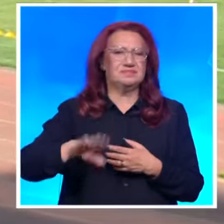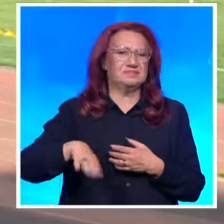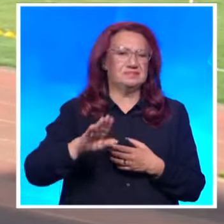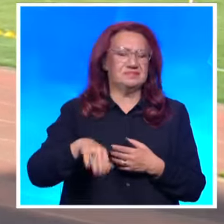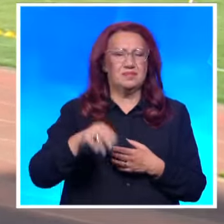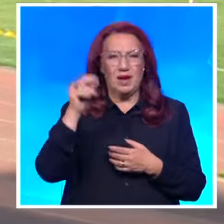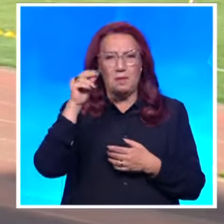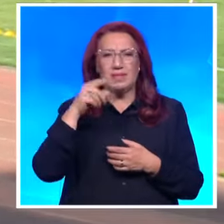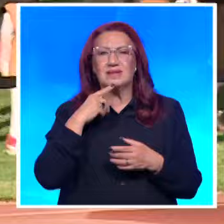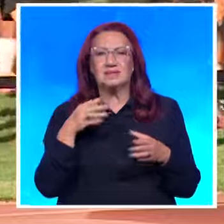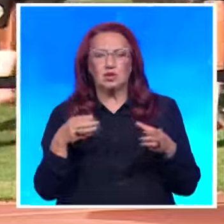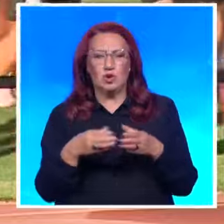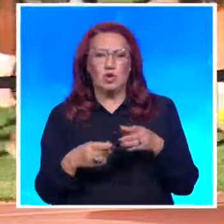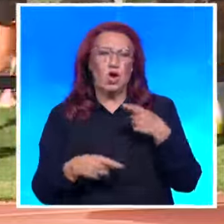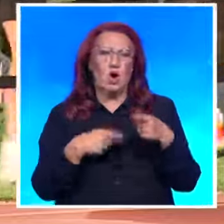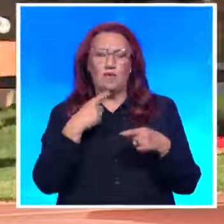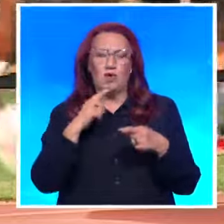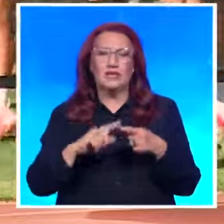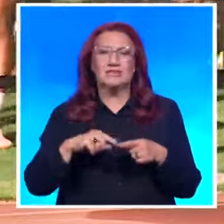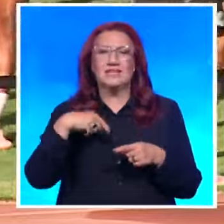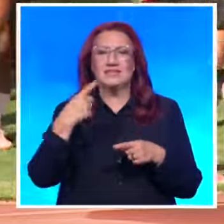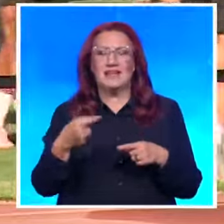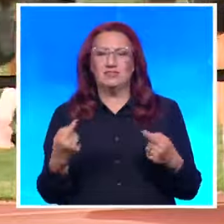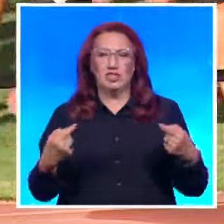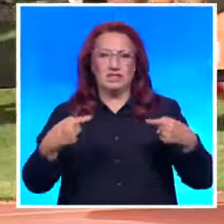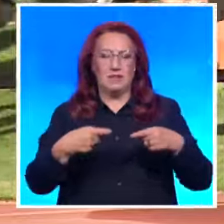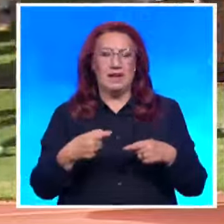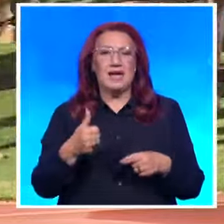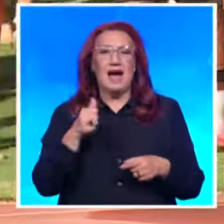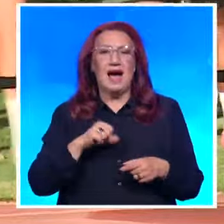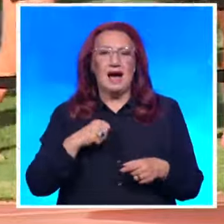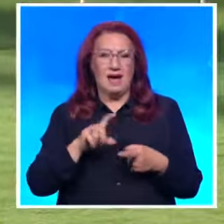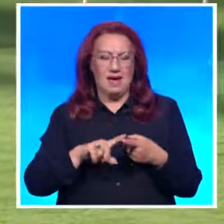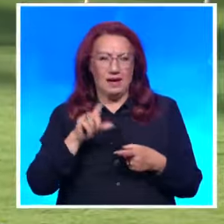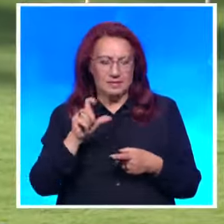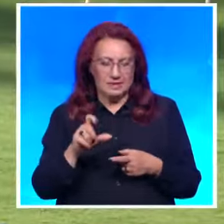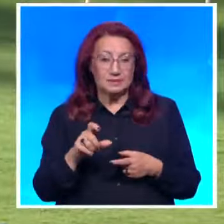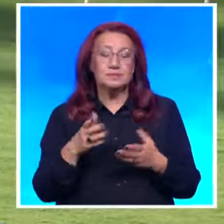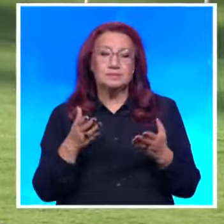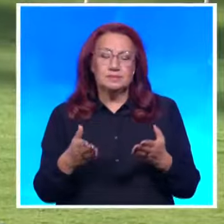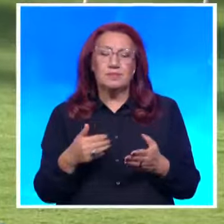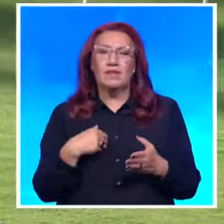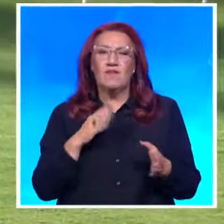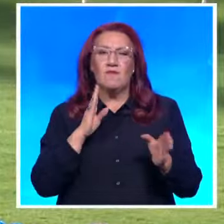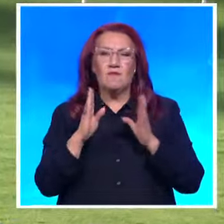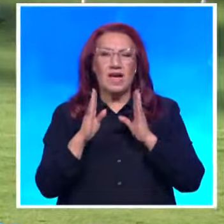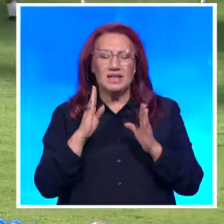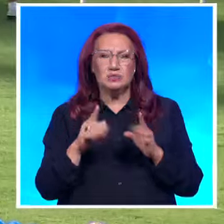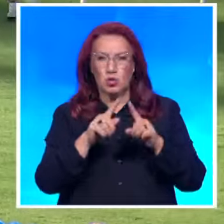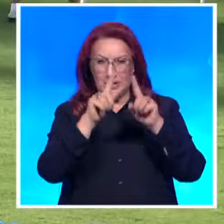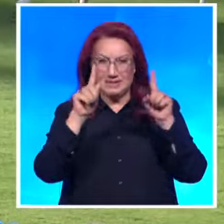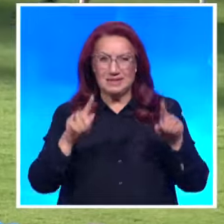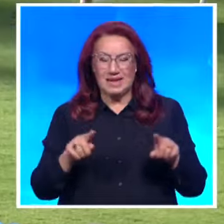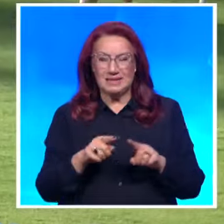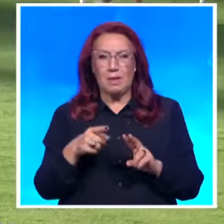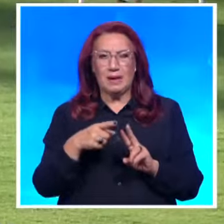за следващия евентуален съперник, а именно този на Аякс в третия кръг на Лига Европа. От своя страна, дори във Facebook страницата на Панатинаикос